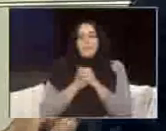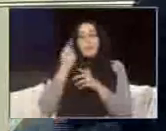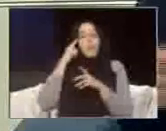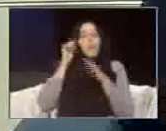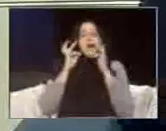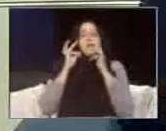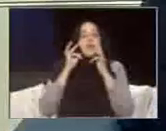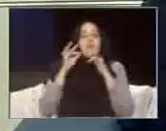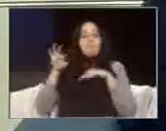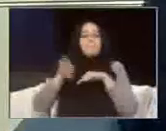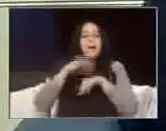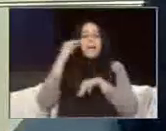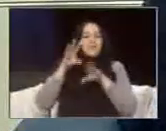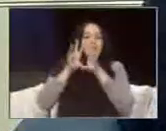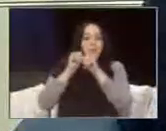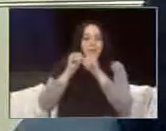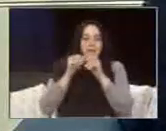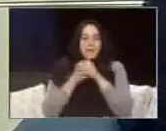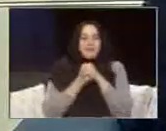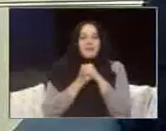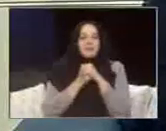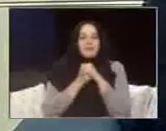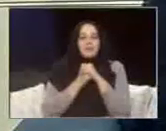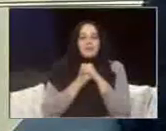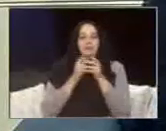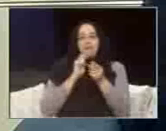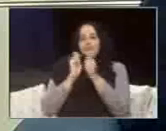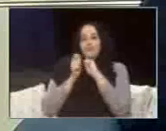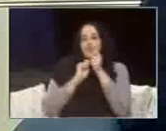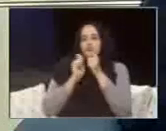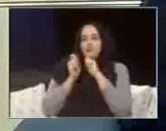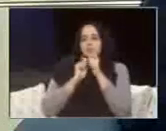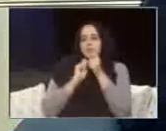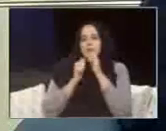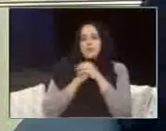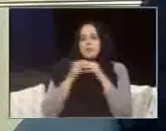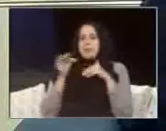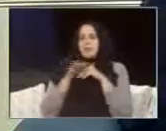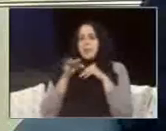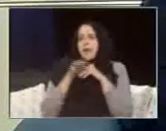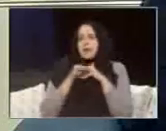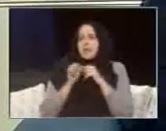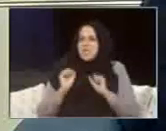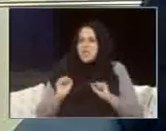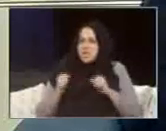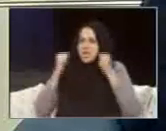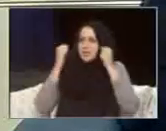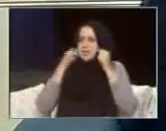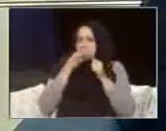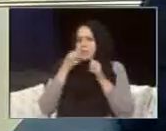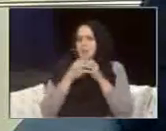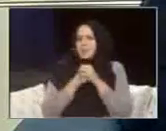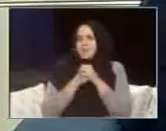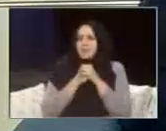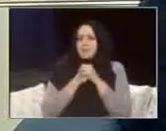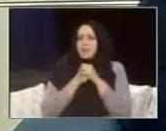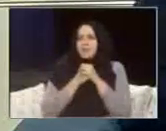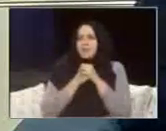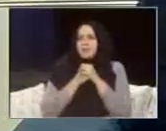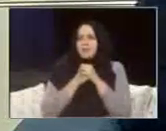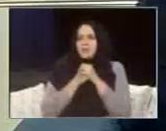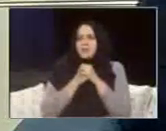خالي ثم هو قاعدين يتناقشوا كم بعد في لحظة الغضب يطف كلمة حرم بن حرام